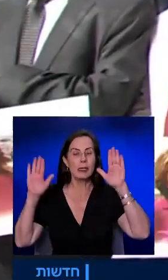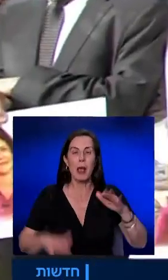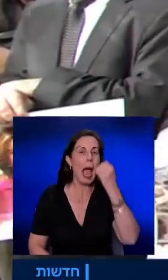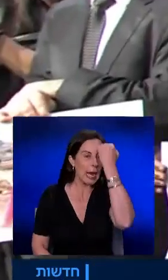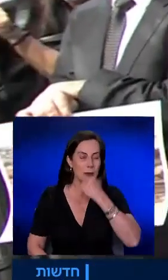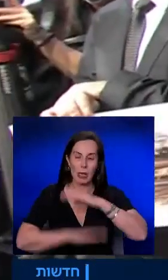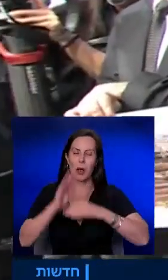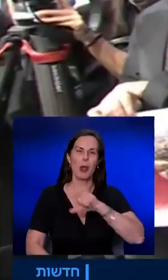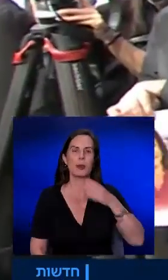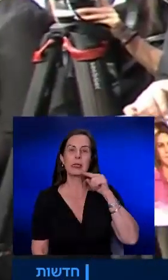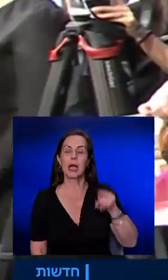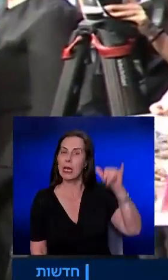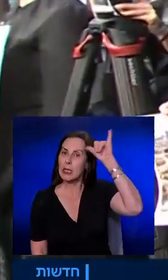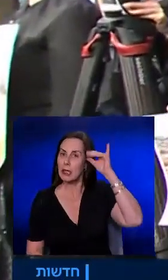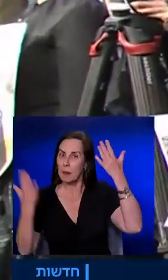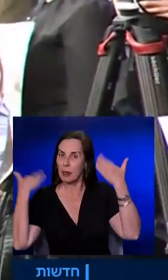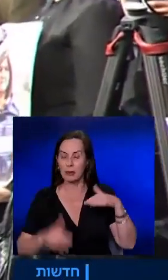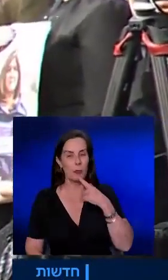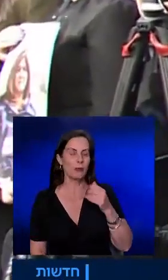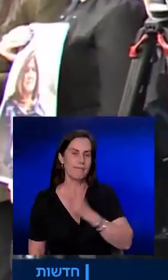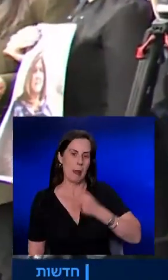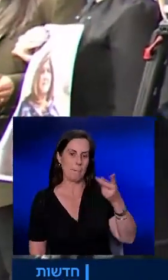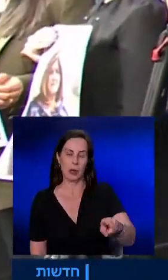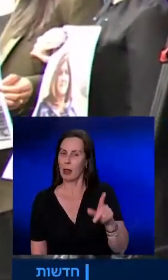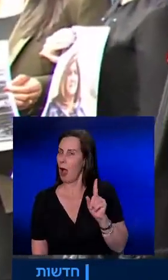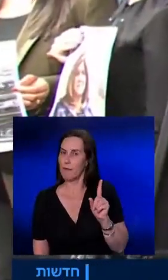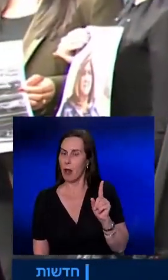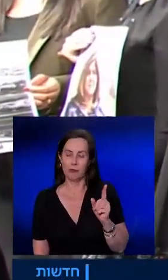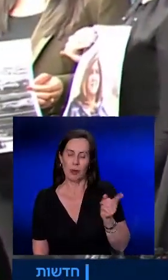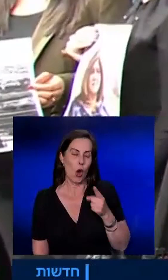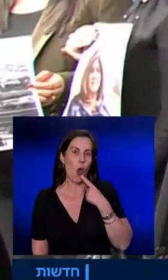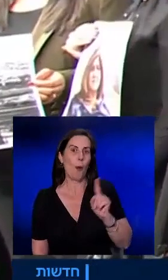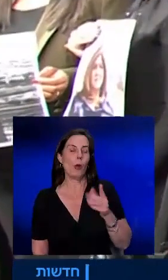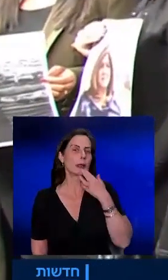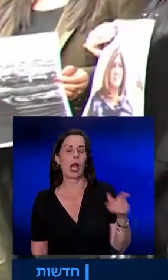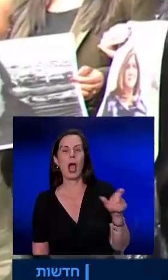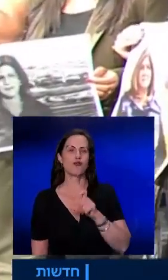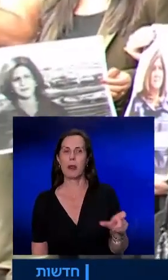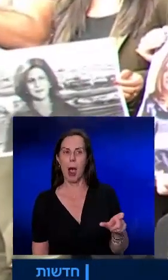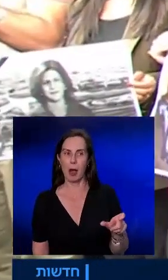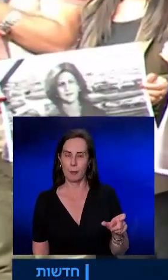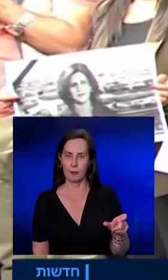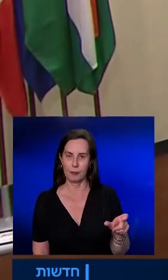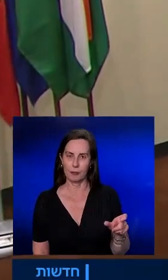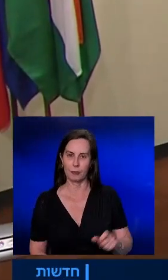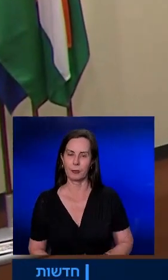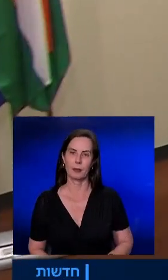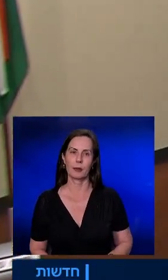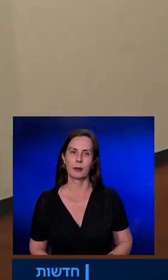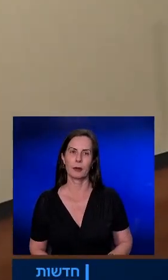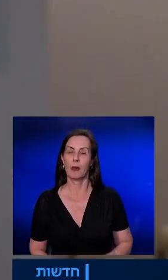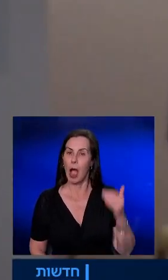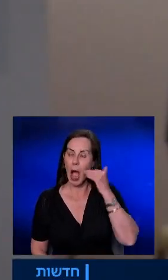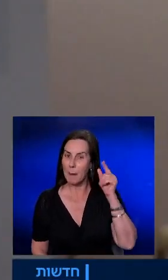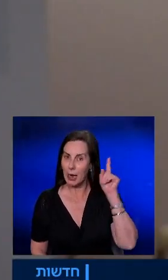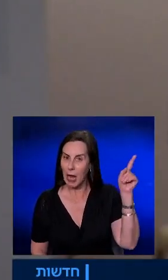וחיזבאללה. ירדן ומצרים גינו את מותה, אבל בהודעותיהן לא יפנו במפורש את האצבע המאשימה כלפי ישראל. הממשל